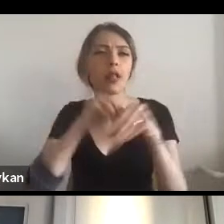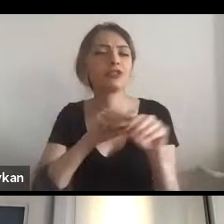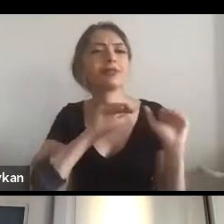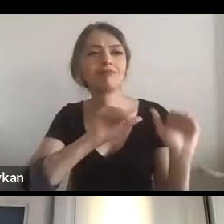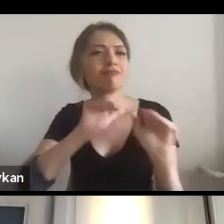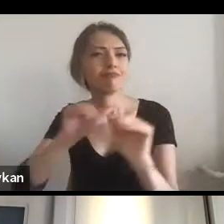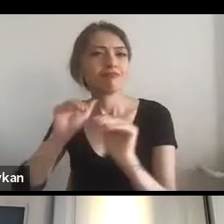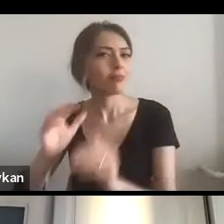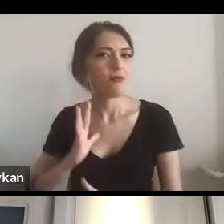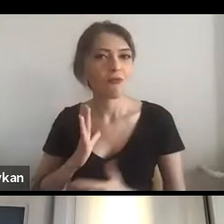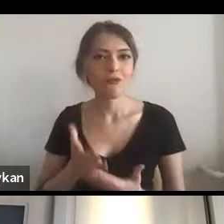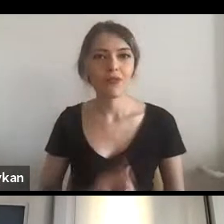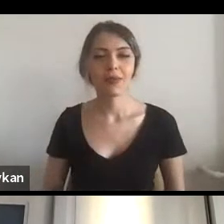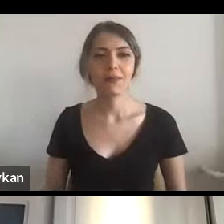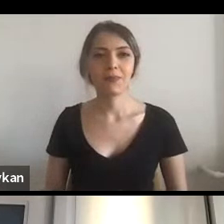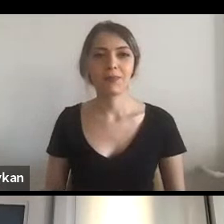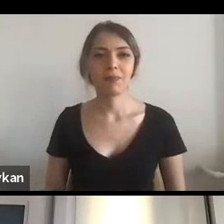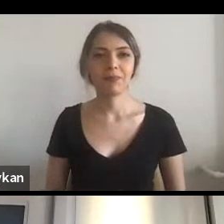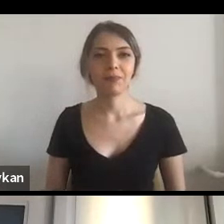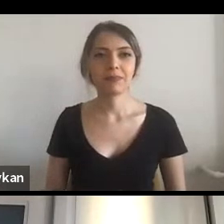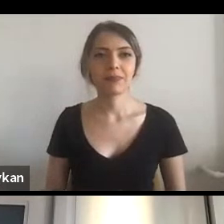gibi